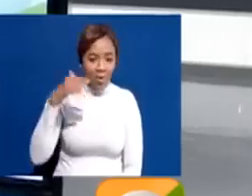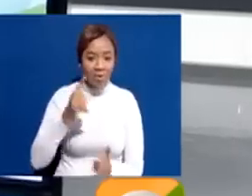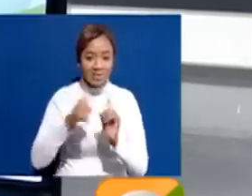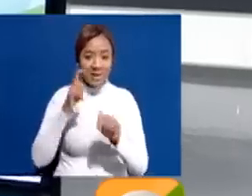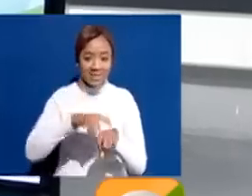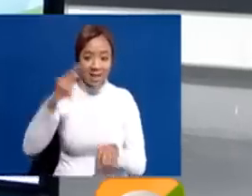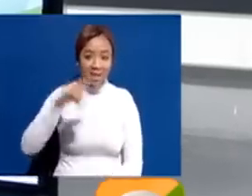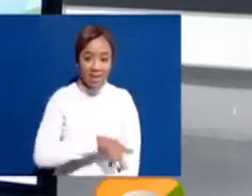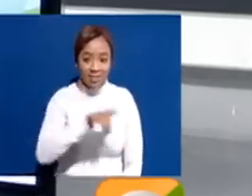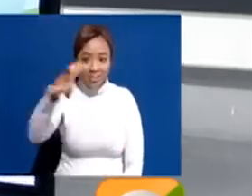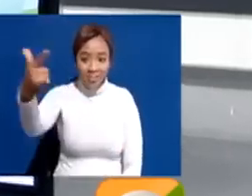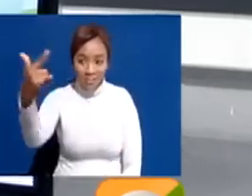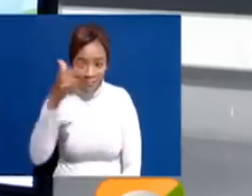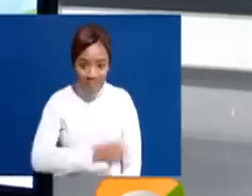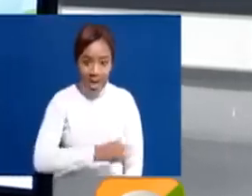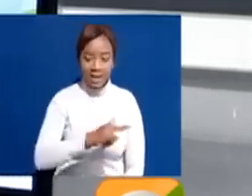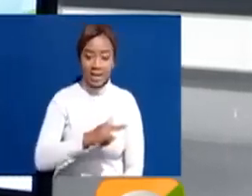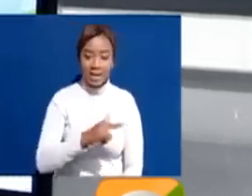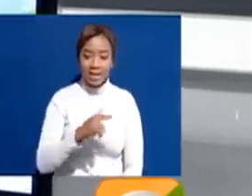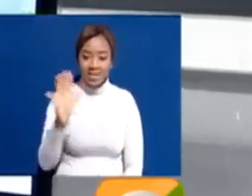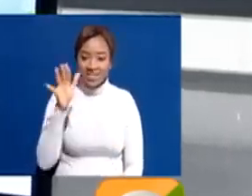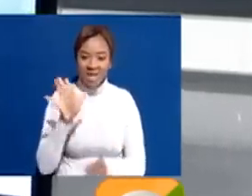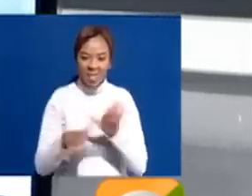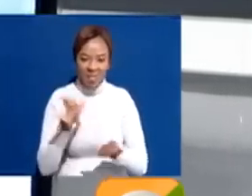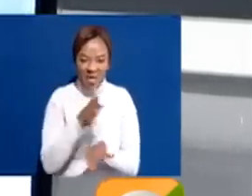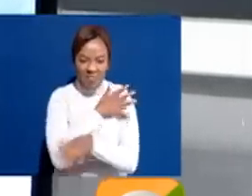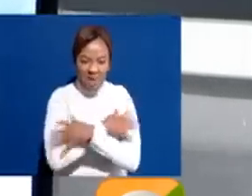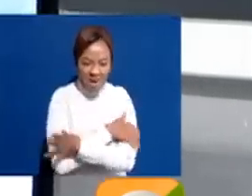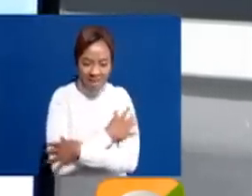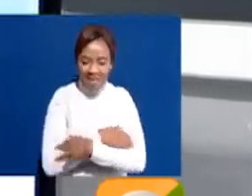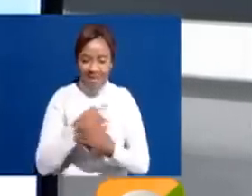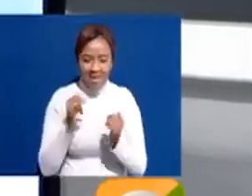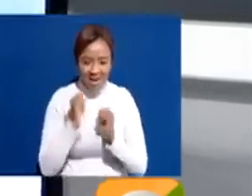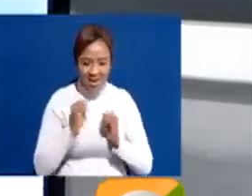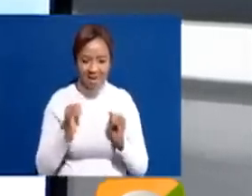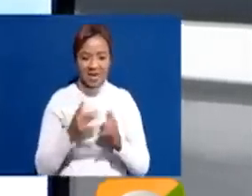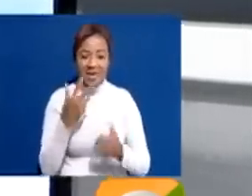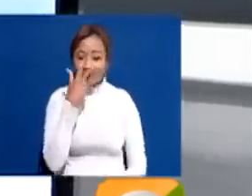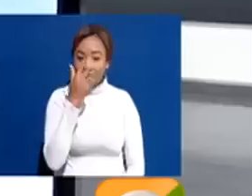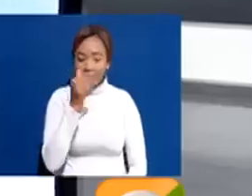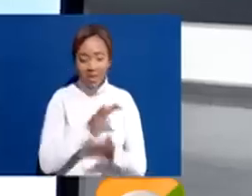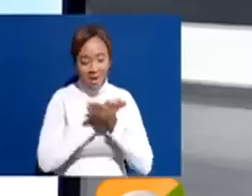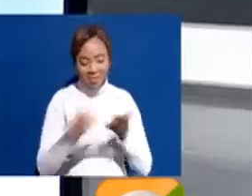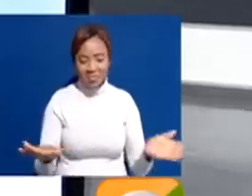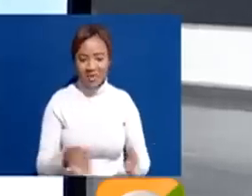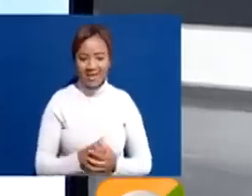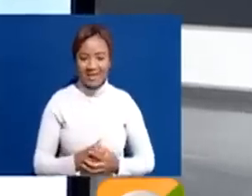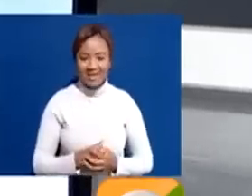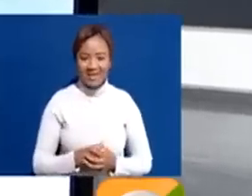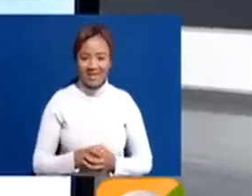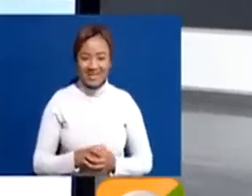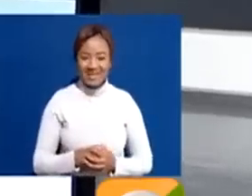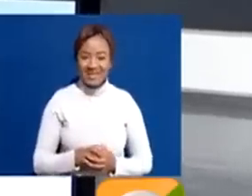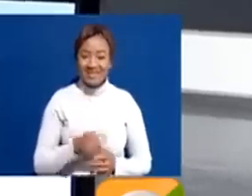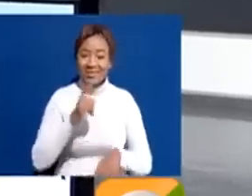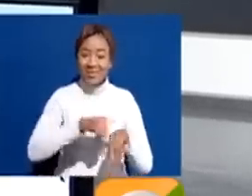tangia pakwe matope yale na oge mpaka sasa hivi shida ya mafua imemuondokea. Ila kusema ukweli, Ben